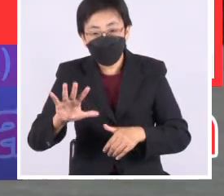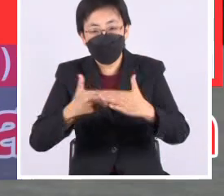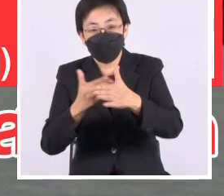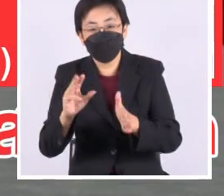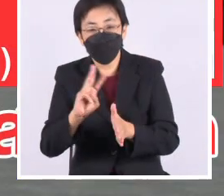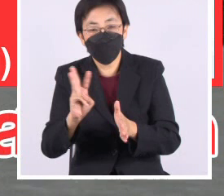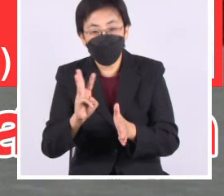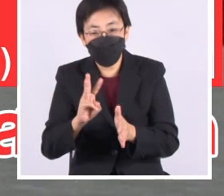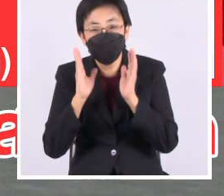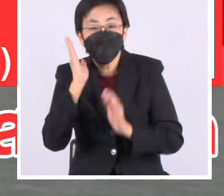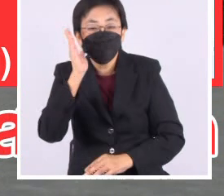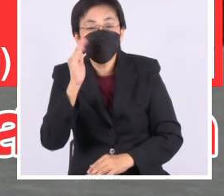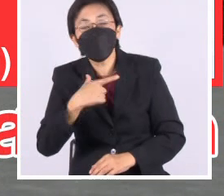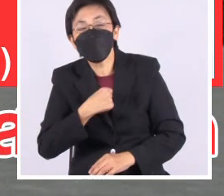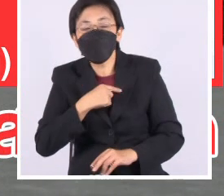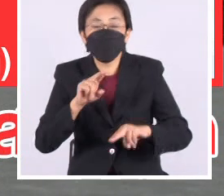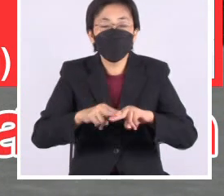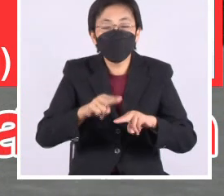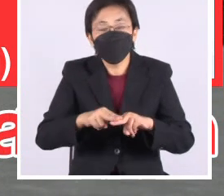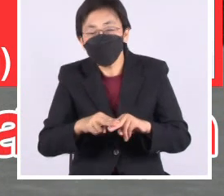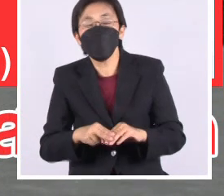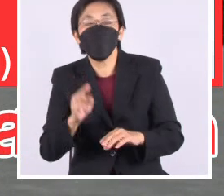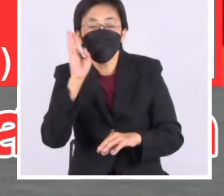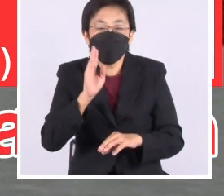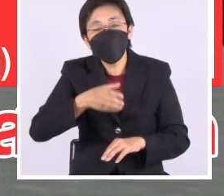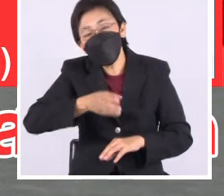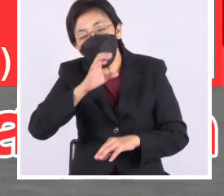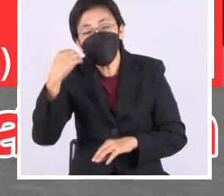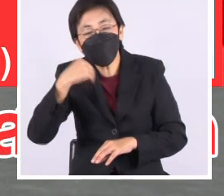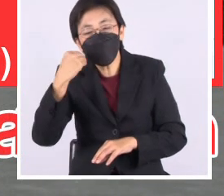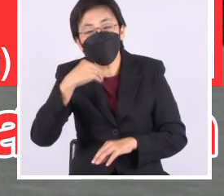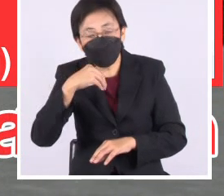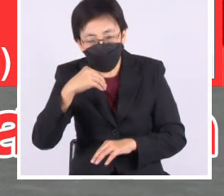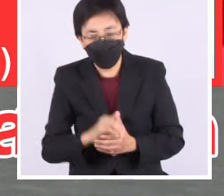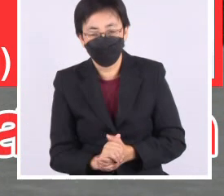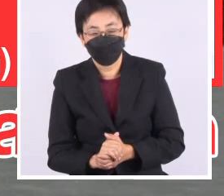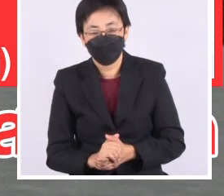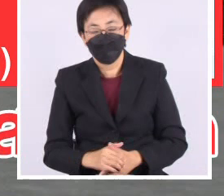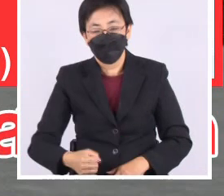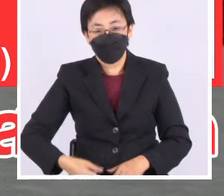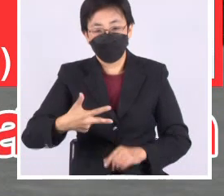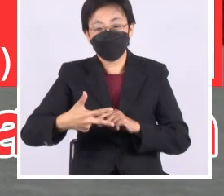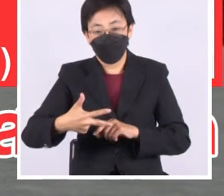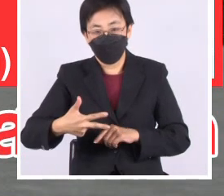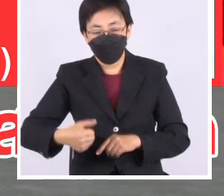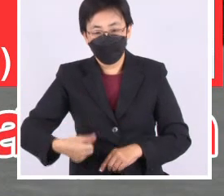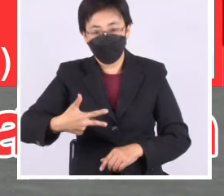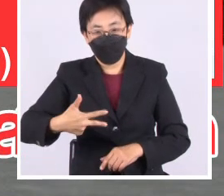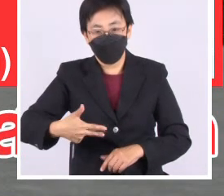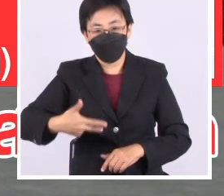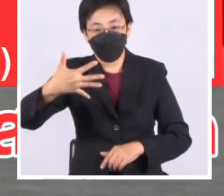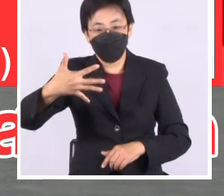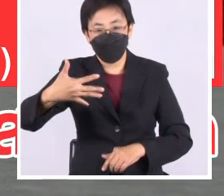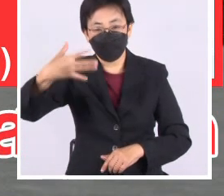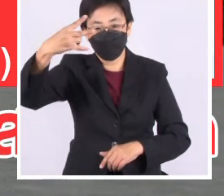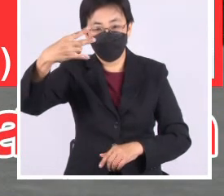ต้องหาเนี่ยชอบไปนั่งพักและก็ดื่มเครื่องดื่มมึนเมาที่ห้องนี้แล้วก็ชั้นที่3เนี่ยทำให้ตำรวจตีวงแคบเข้ามาบอกว่าคนร้